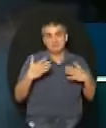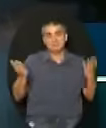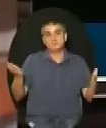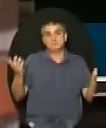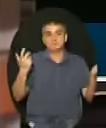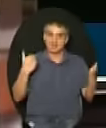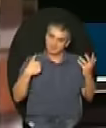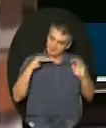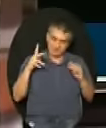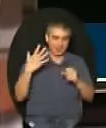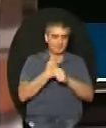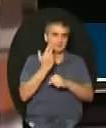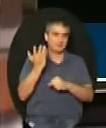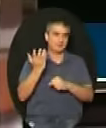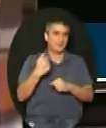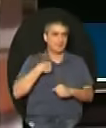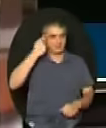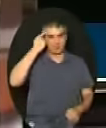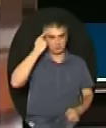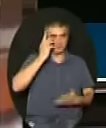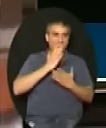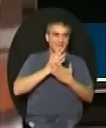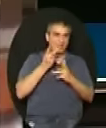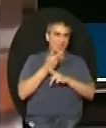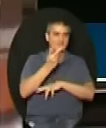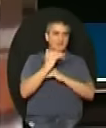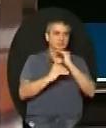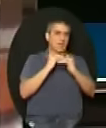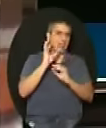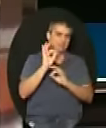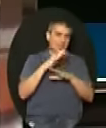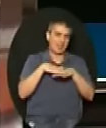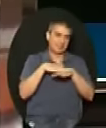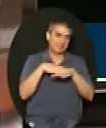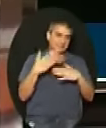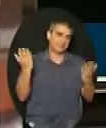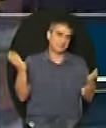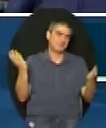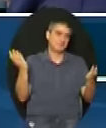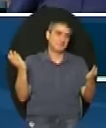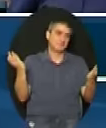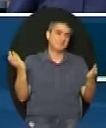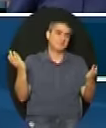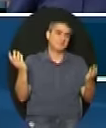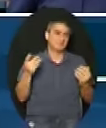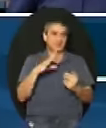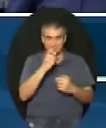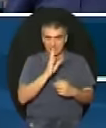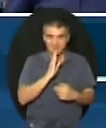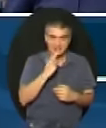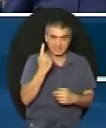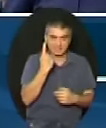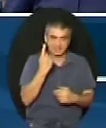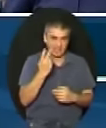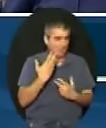אני מאחל לו בהצלחה. אני חושב שכבר עבר את השלב של ההתנצלות תועילו. האם זאת הבעיה